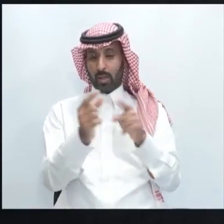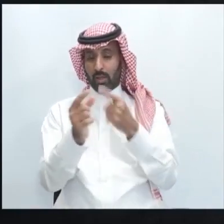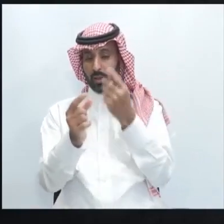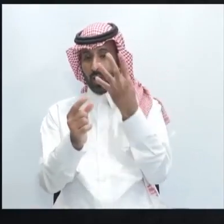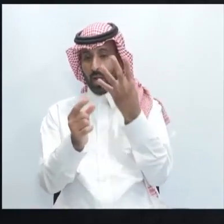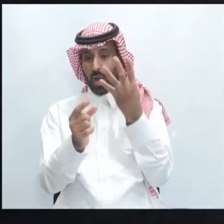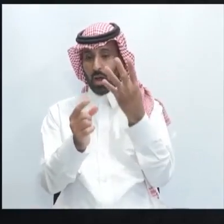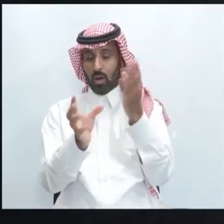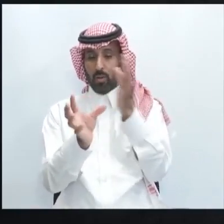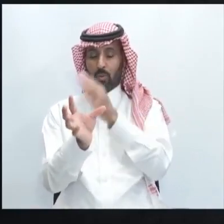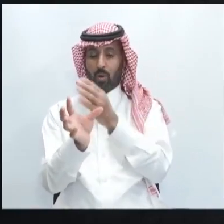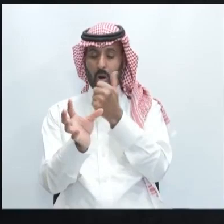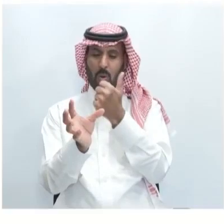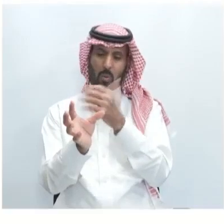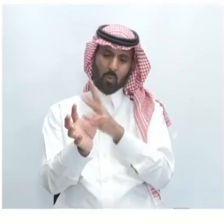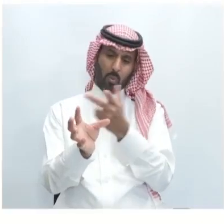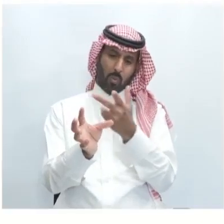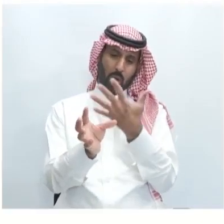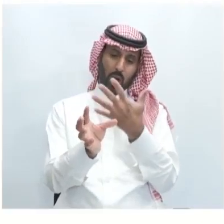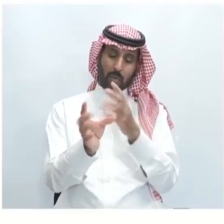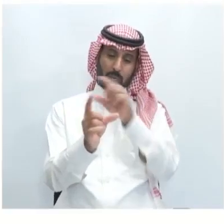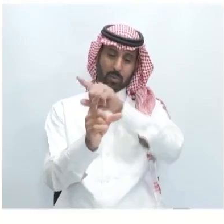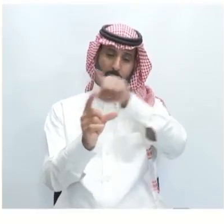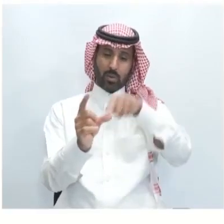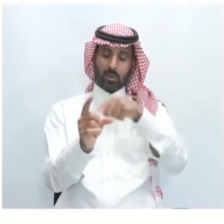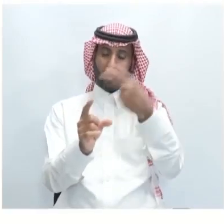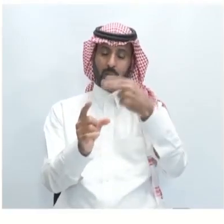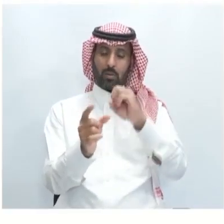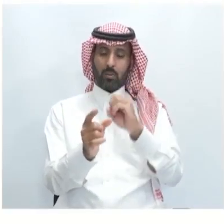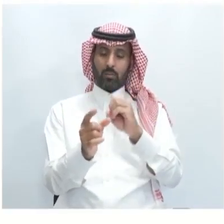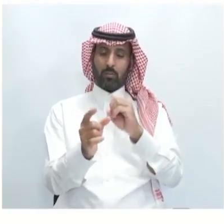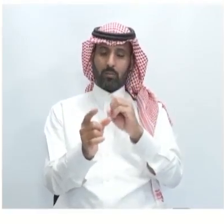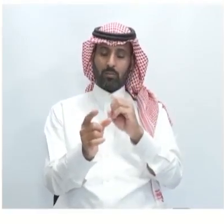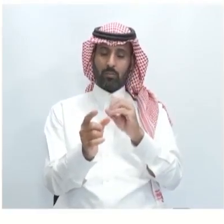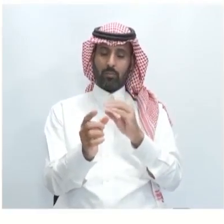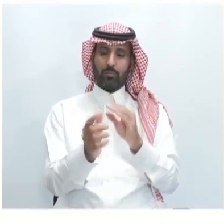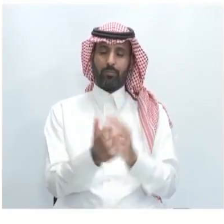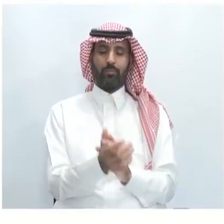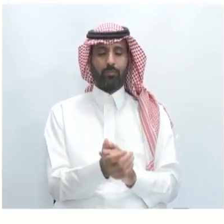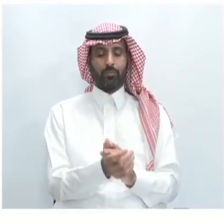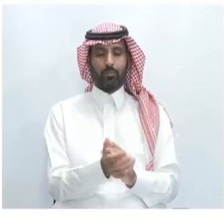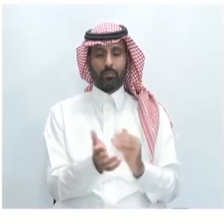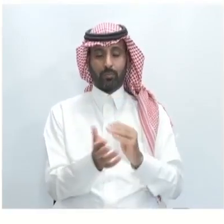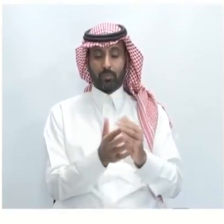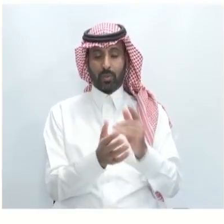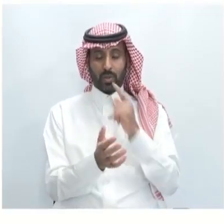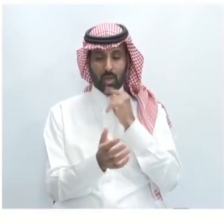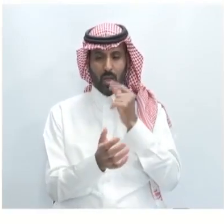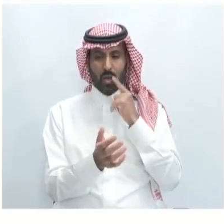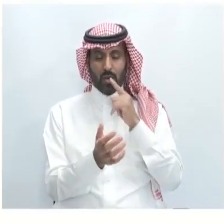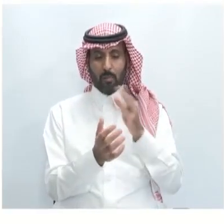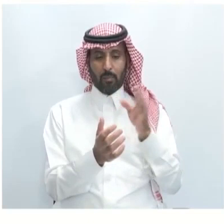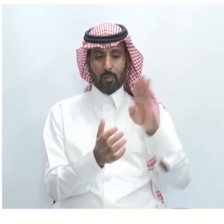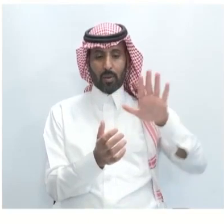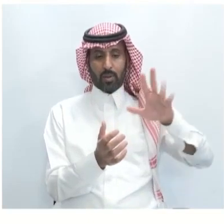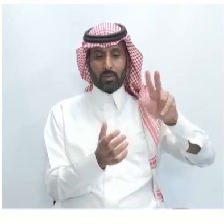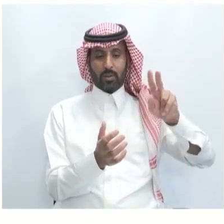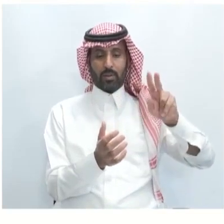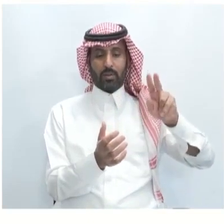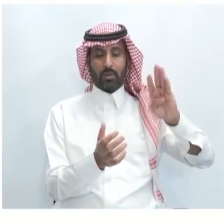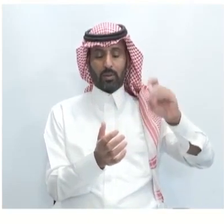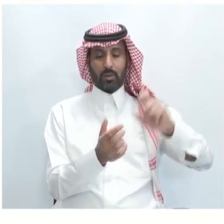الهيدروكسيد ستكون على بقيه ذرات الكربون قد تكون السكريات الاحاديه اما